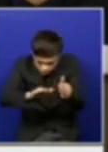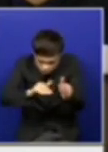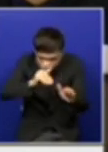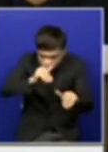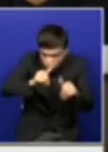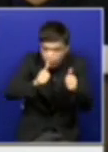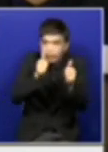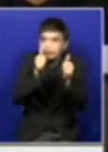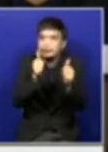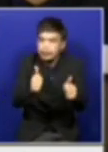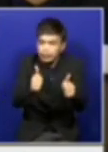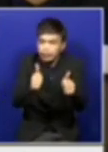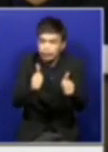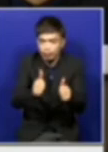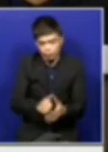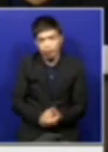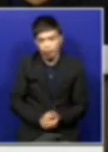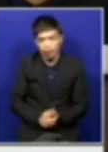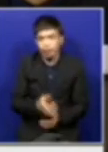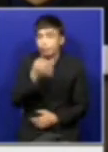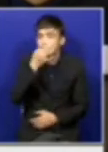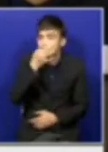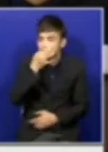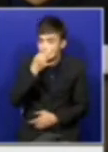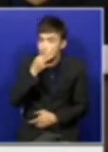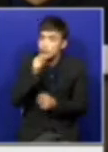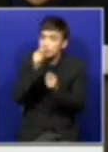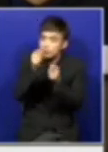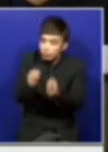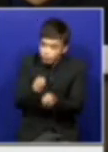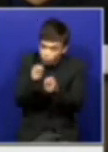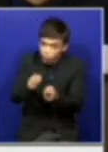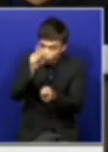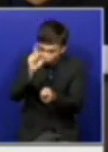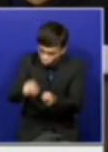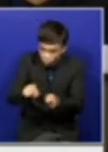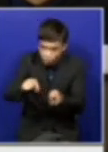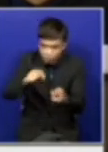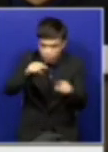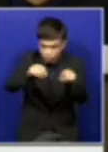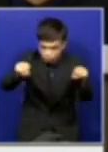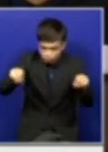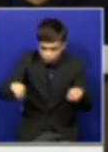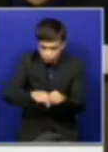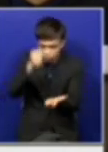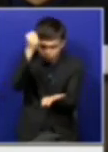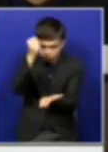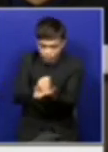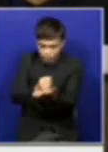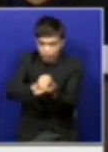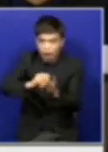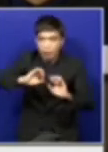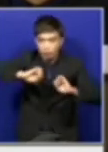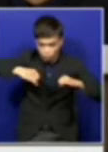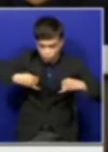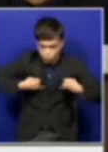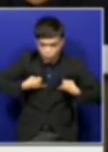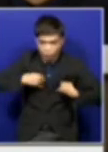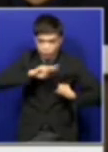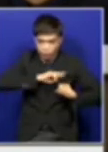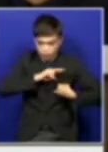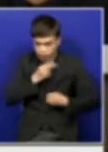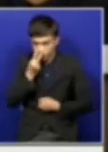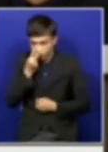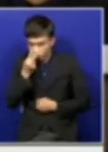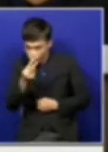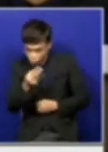เกษตรกรนี่ควรที่จะมีเอกสารสิทธิ์ควรที่จะเดินสำรวจจัดงบเดินสำรวจออกเอก